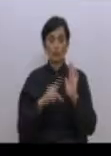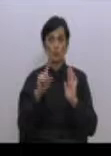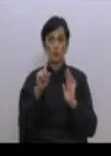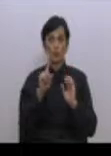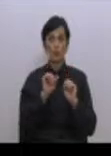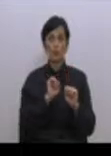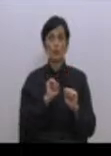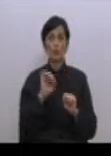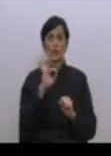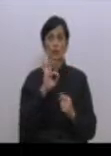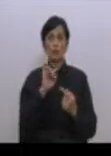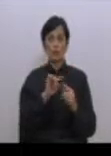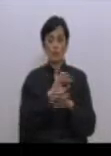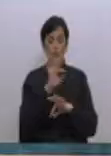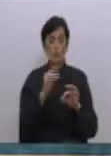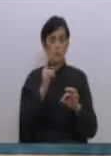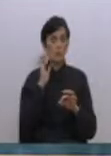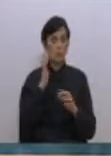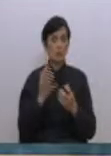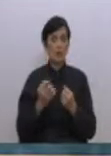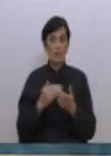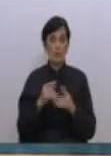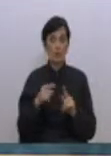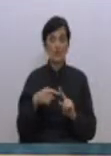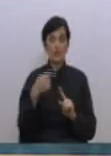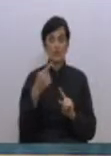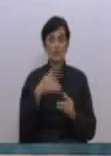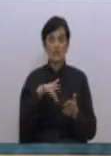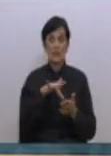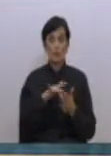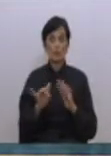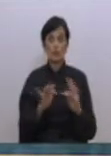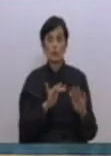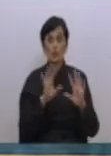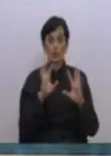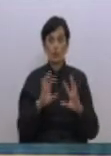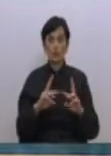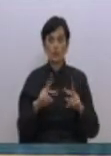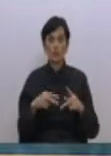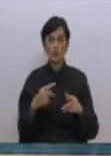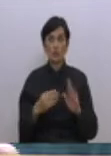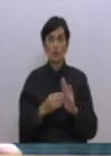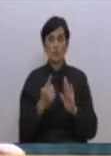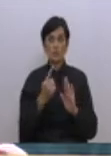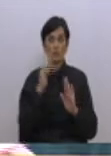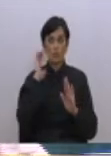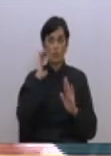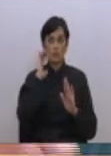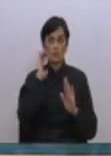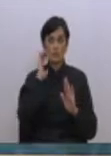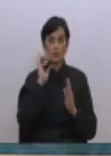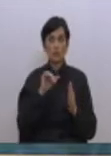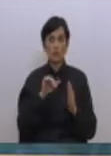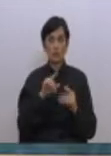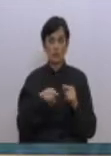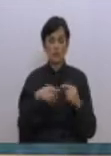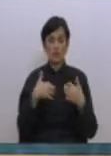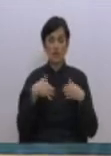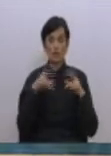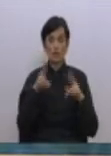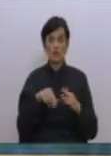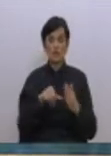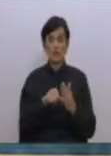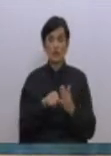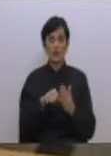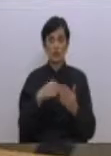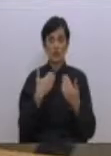Nerti Momhre, nu ți-am amândoi, proiectul Pirueli Mosmenit, mi-a rămas. Șem de ghis, măcar cu sa procesul codexit, sulle bișe dan și să se Pirueli Mosmenit, este de așa revoluție, sunt hot chat